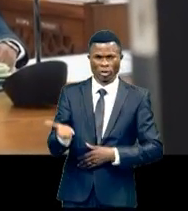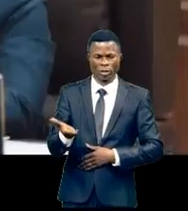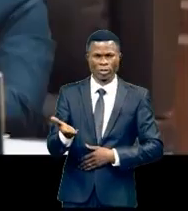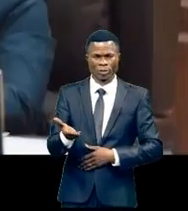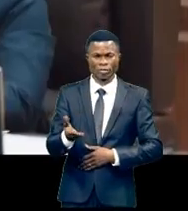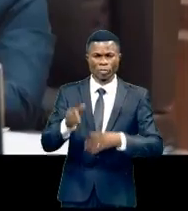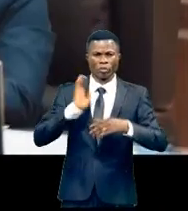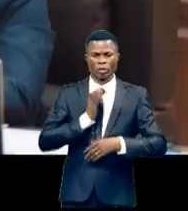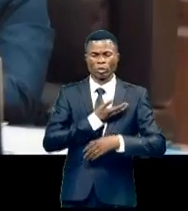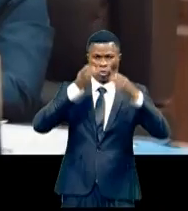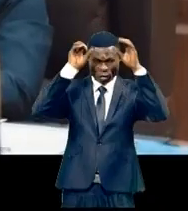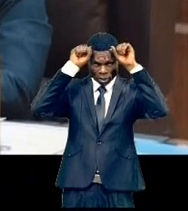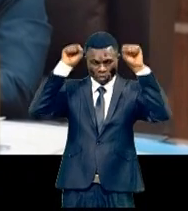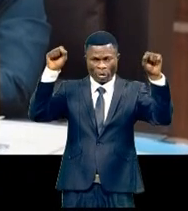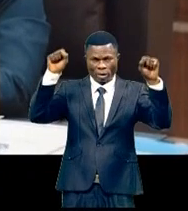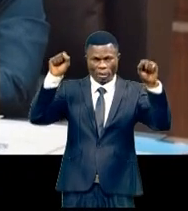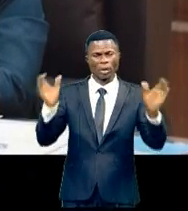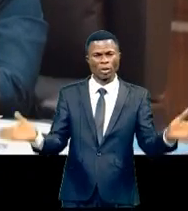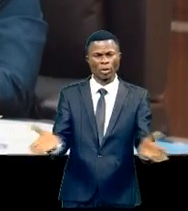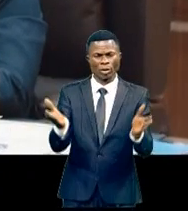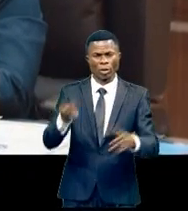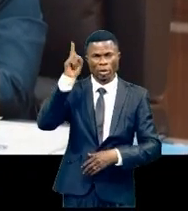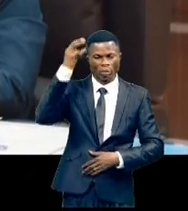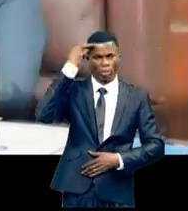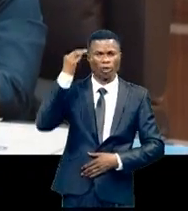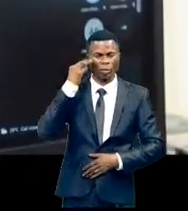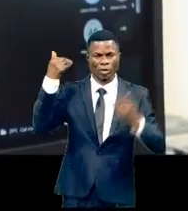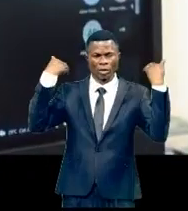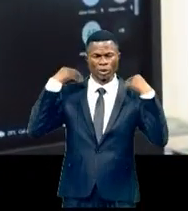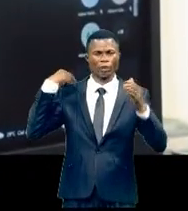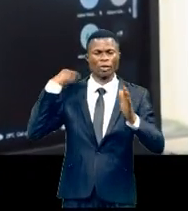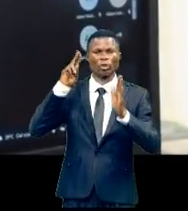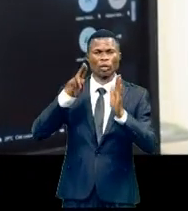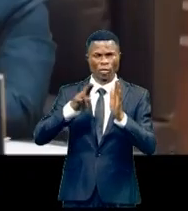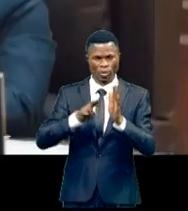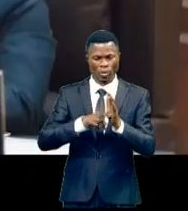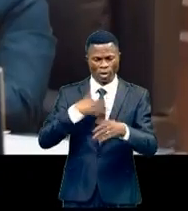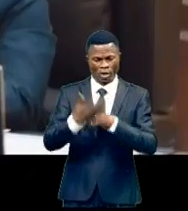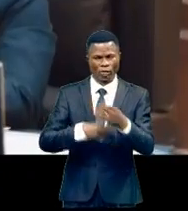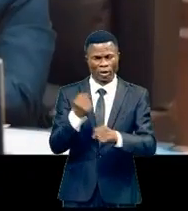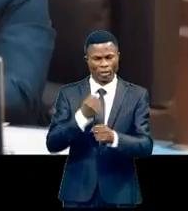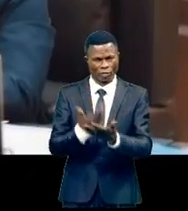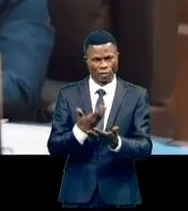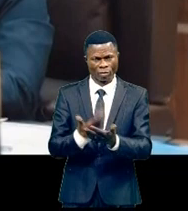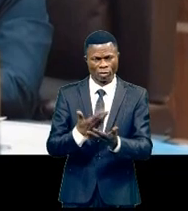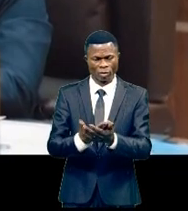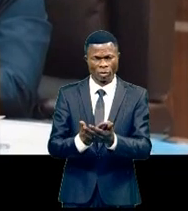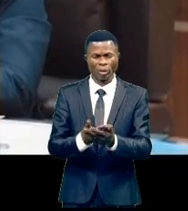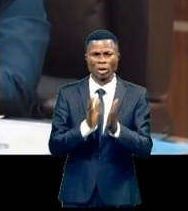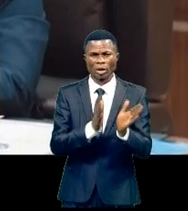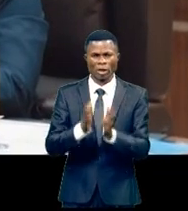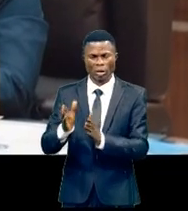Le président de la République a exhorté le premier ministre chef du gouvernement à accélérer les préparatifs liés à